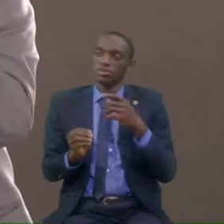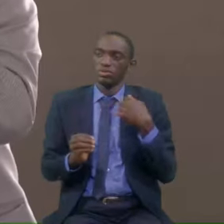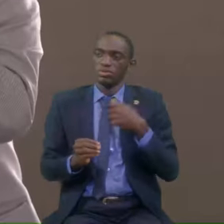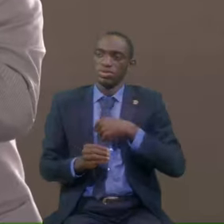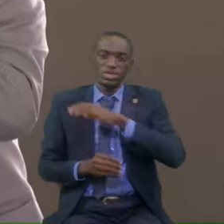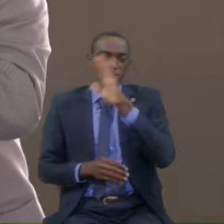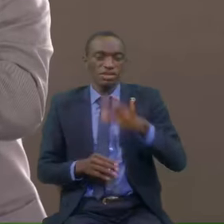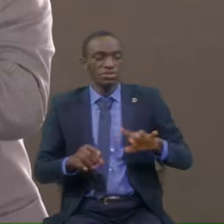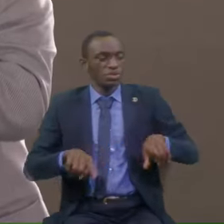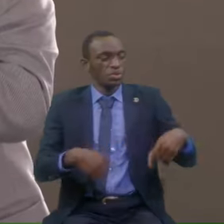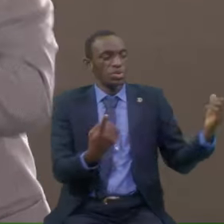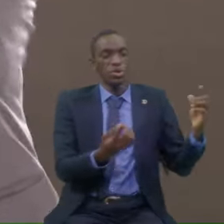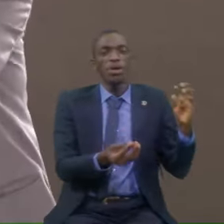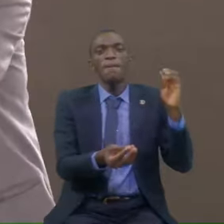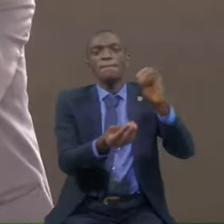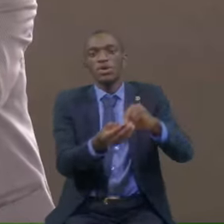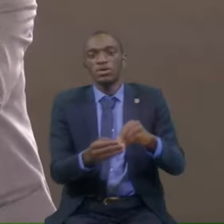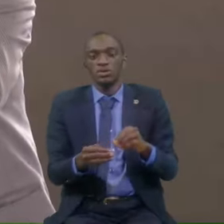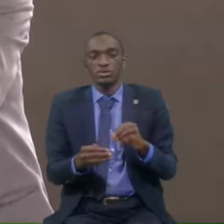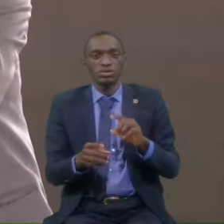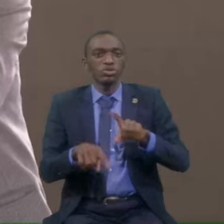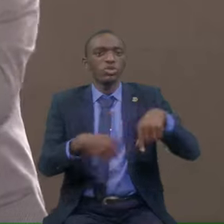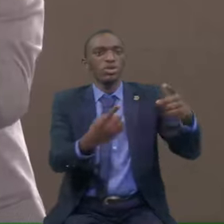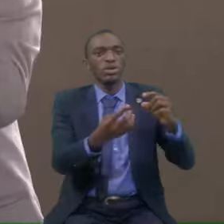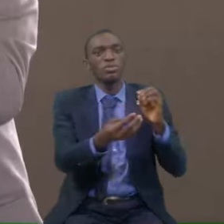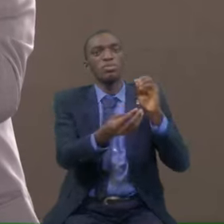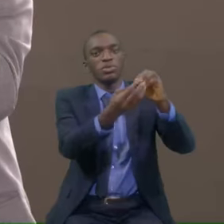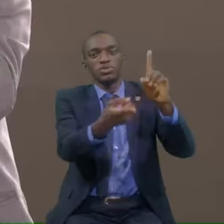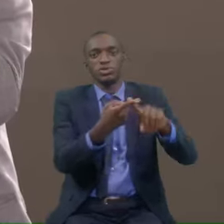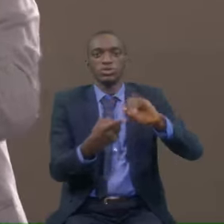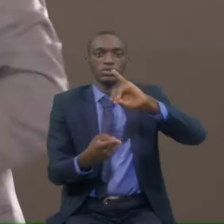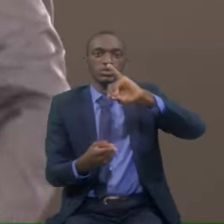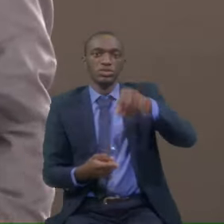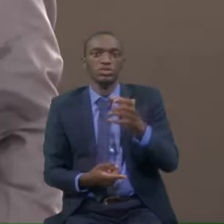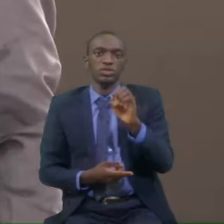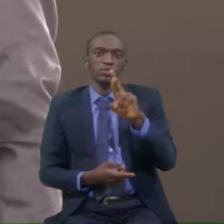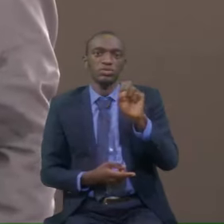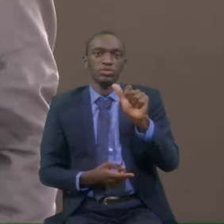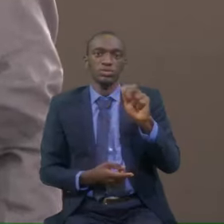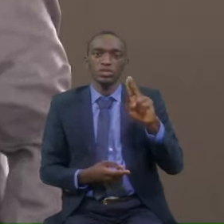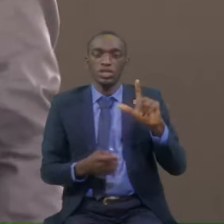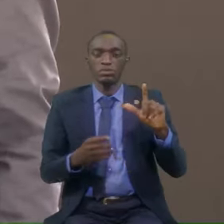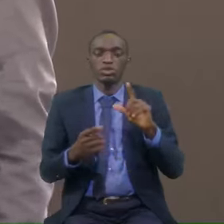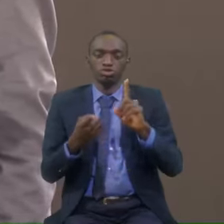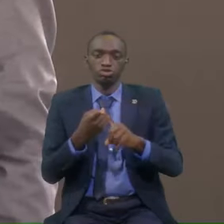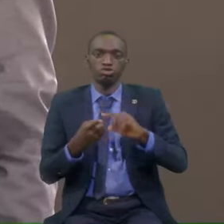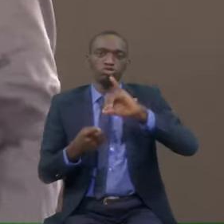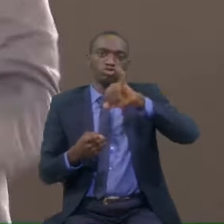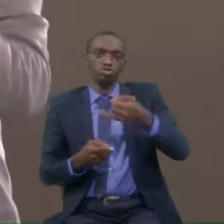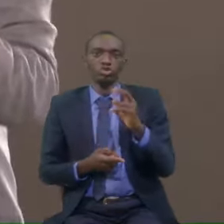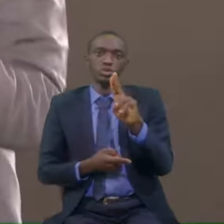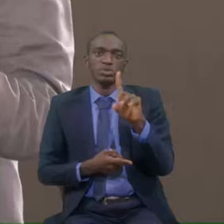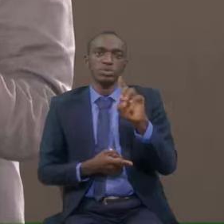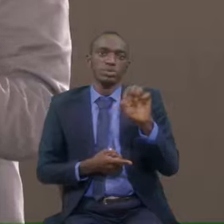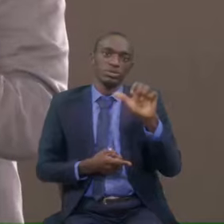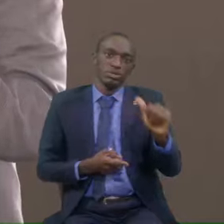plus quitter Jérusalem pour la Judée, pour la Samarie, jusqu'aux